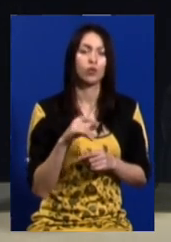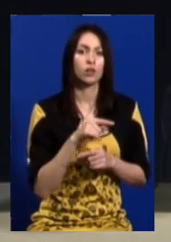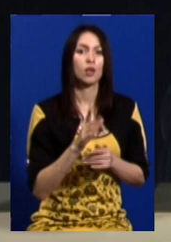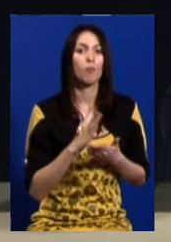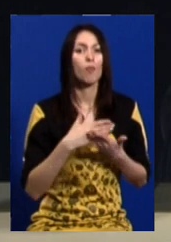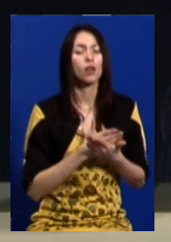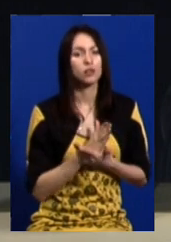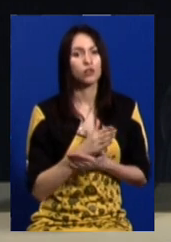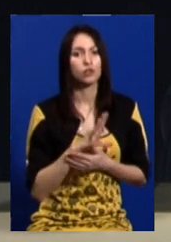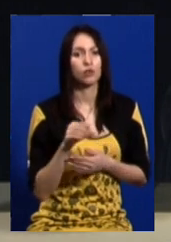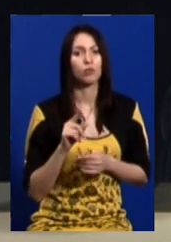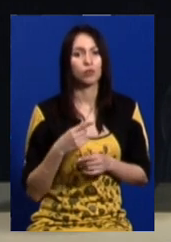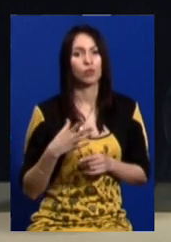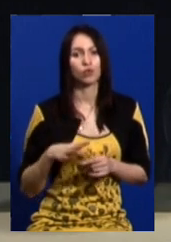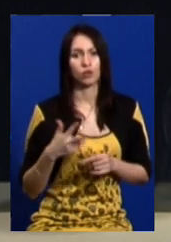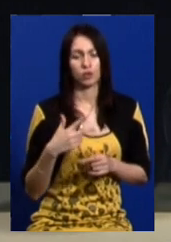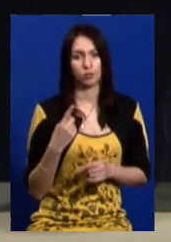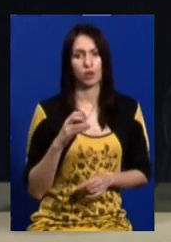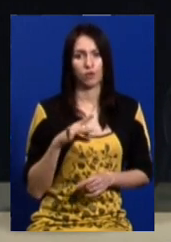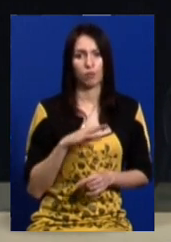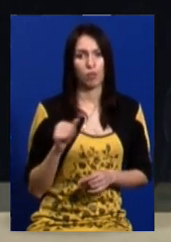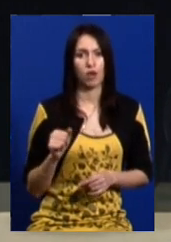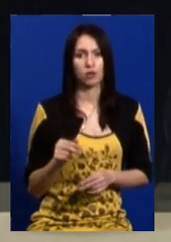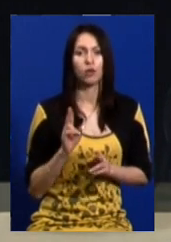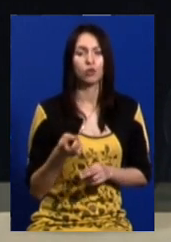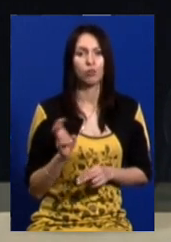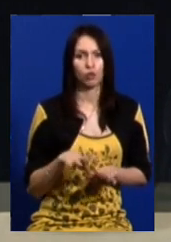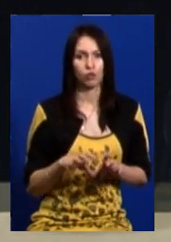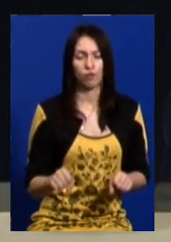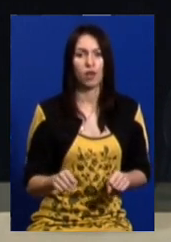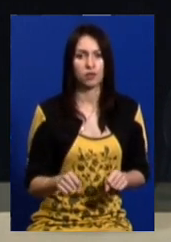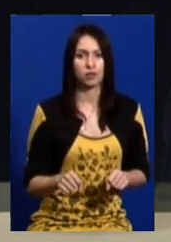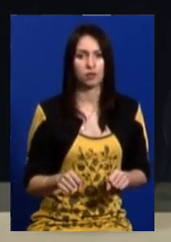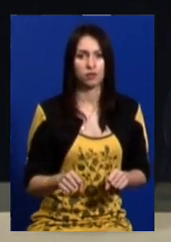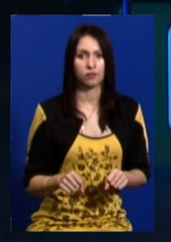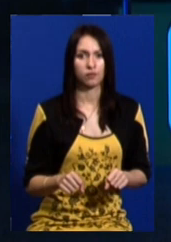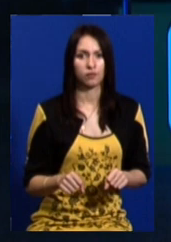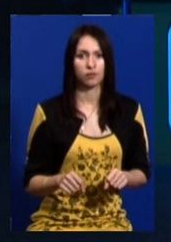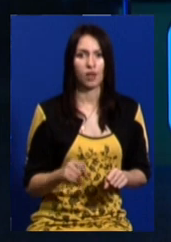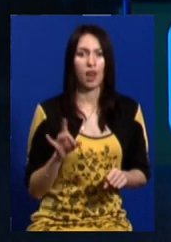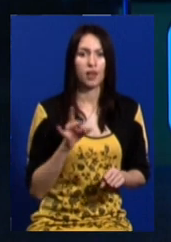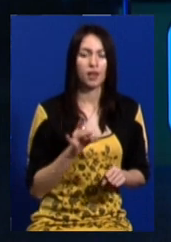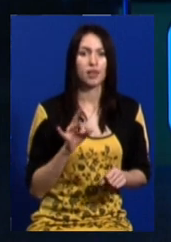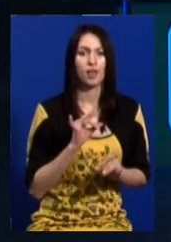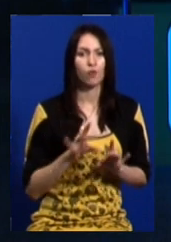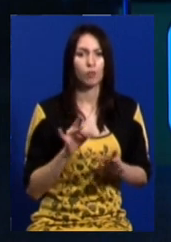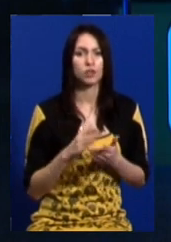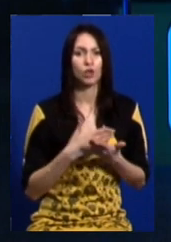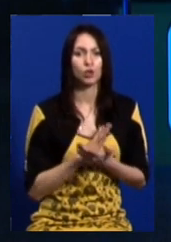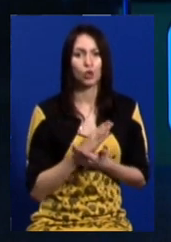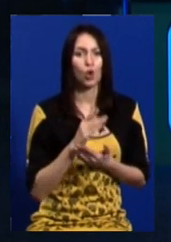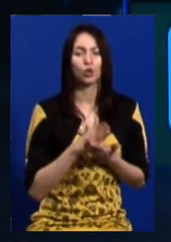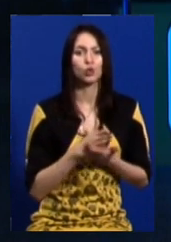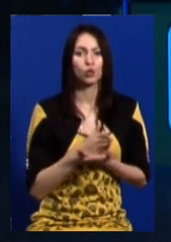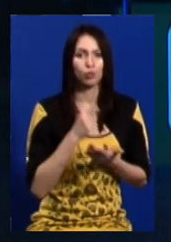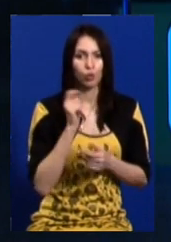політично всі чомусь очікують 31 березня, хто прийде до влади. СЕТ Релігійно-інформаційна служба України створив